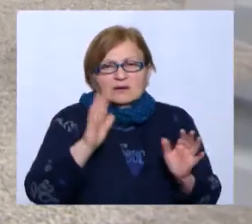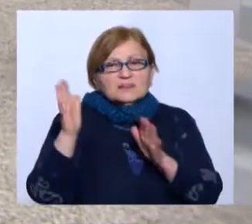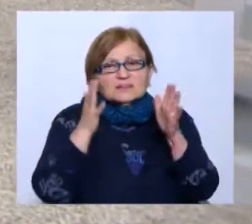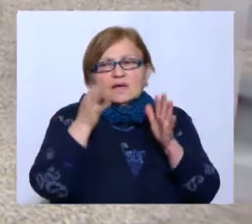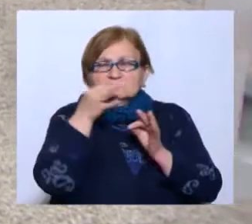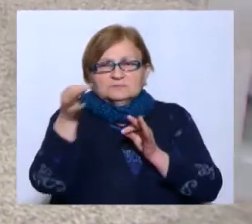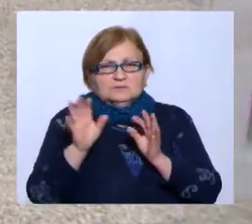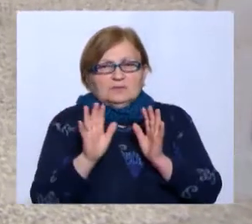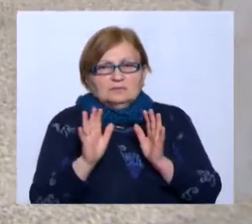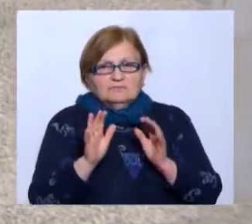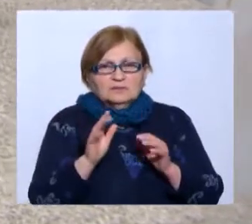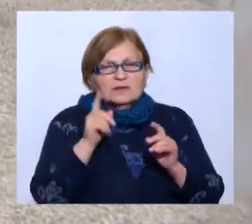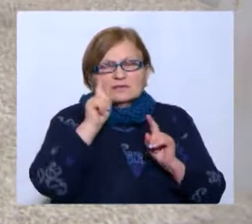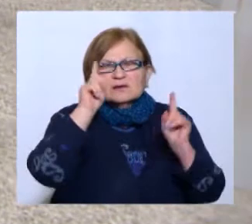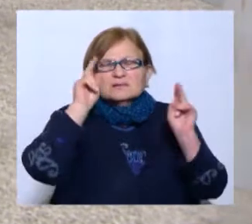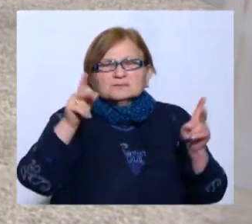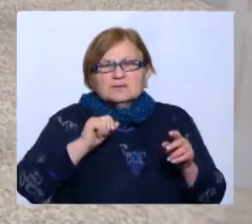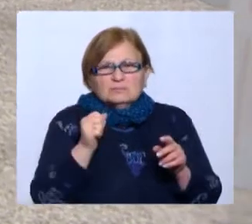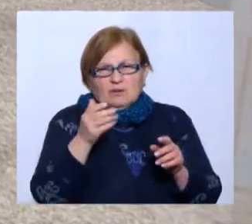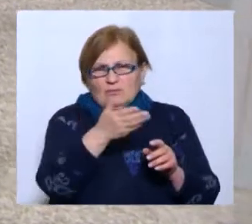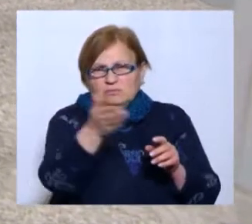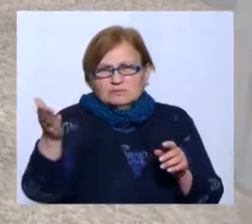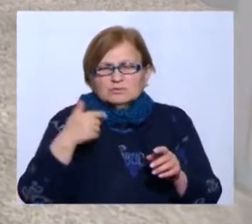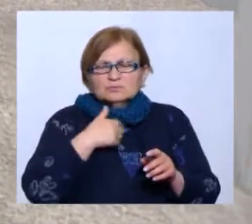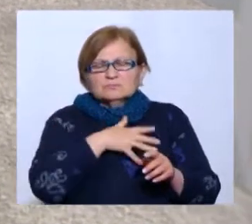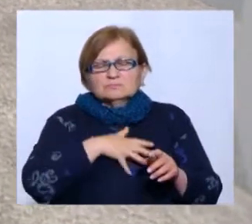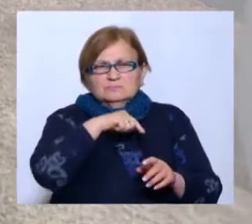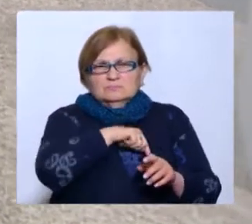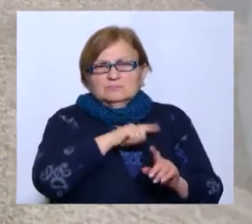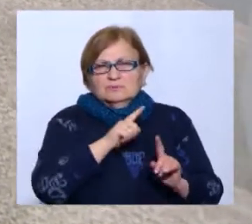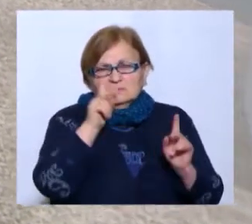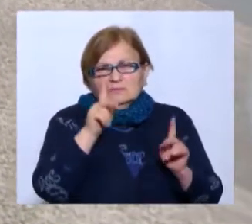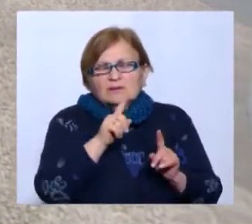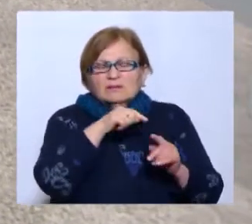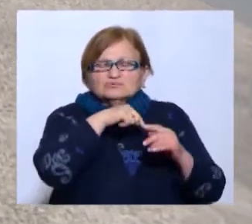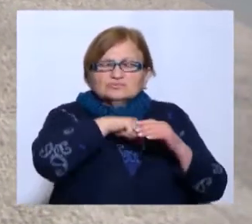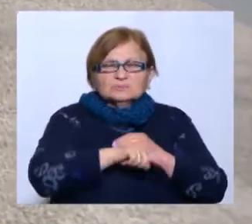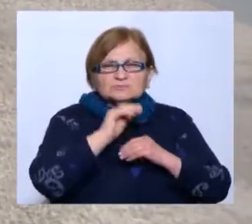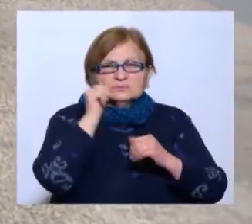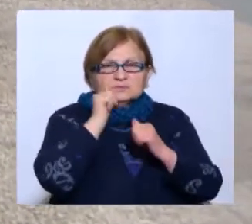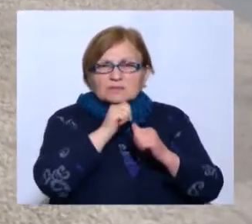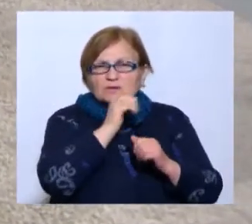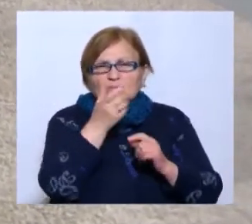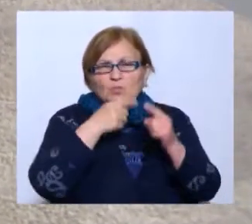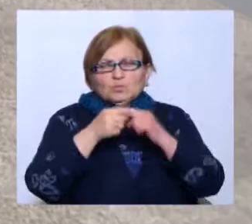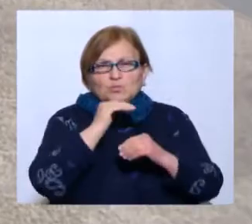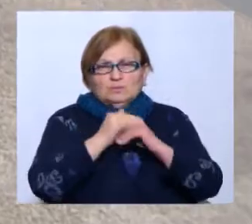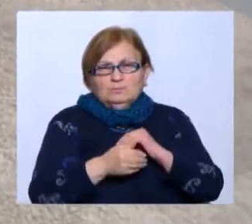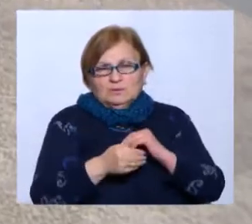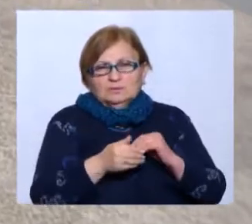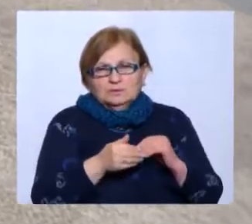არ ვაკარებ. რაიციან მეგობრებმა თუ რა ნაღველს იდევს გული, ან რა არის მის სიღრმეში საუკუნო